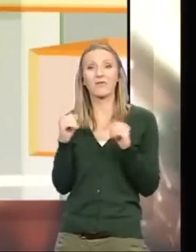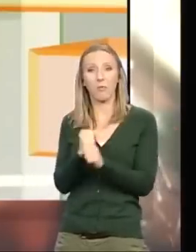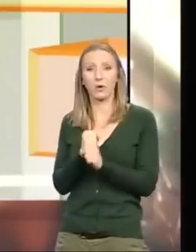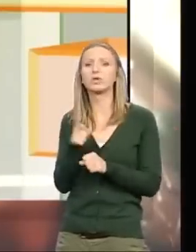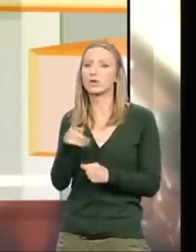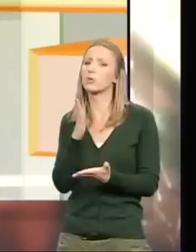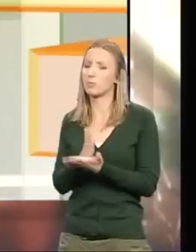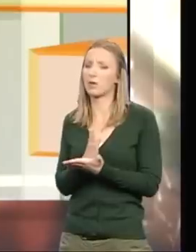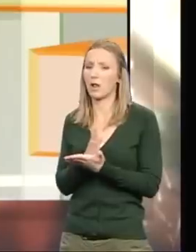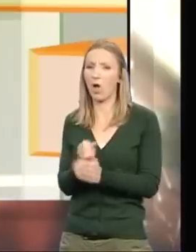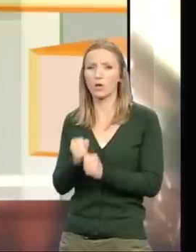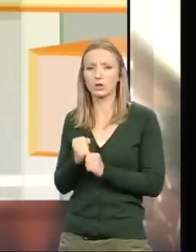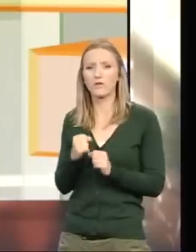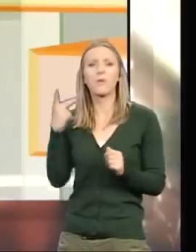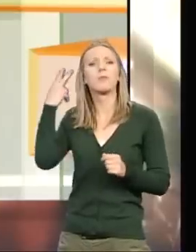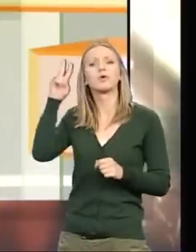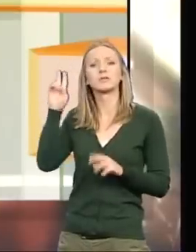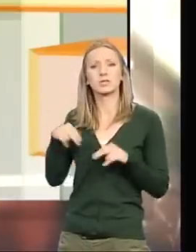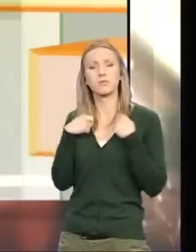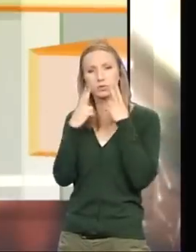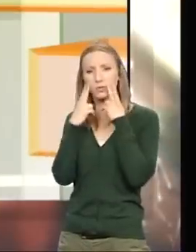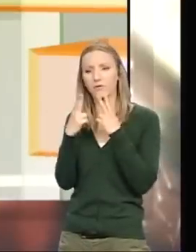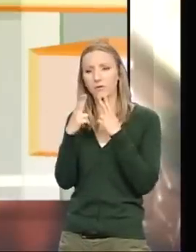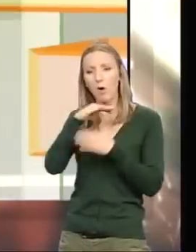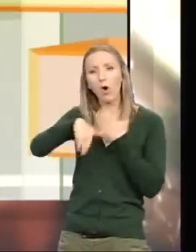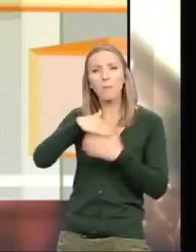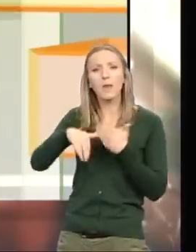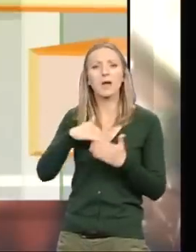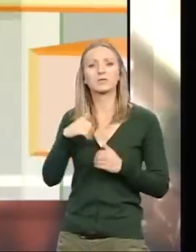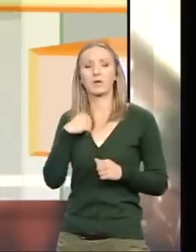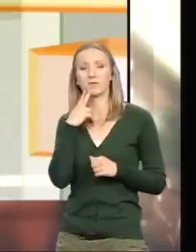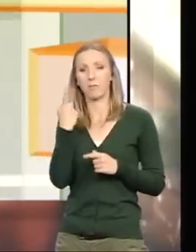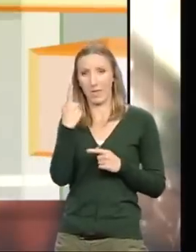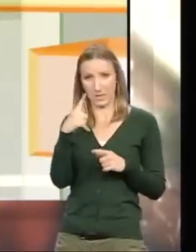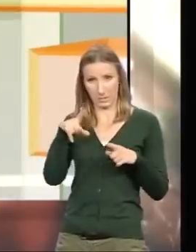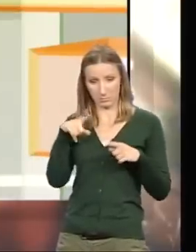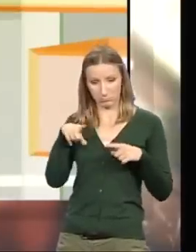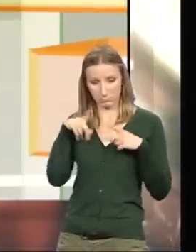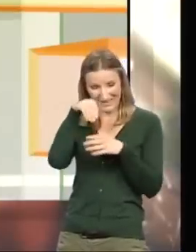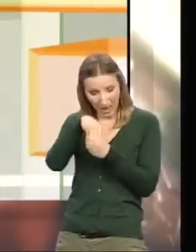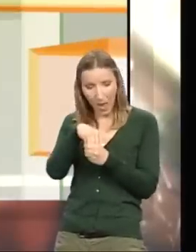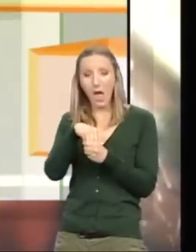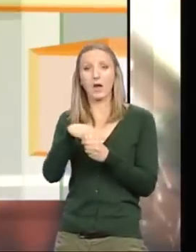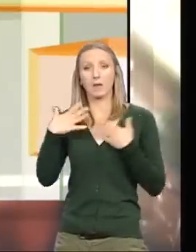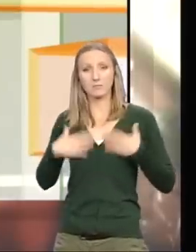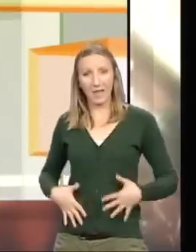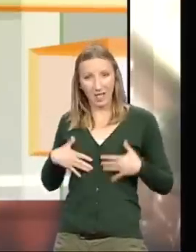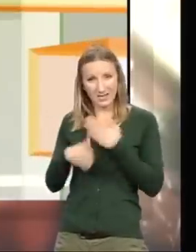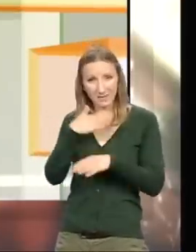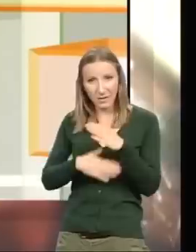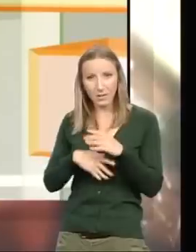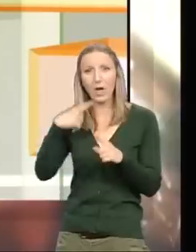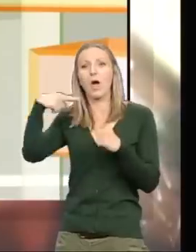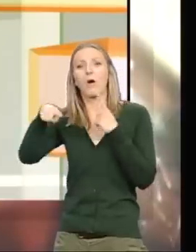održivo. Mi smo imali prilike u jednostranstvu recimo da vidimo kombinaciju gde u jednom stanu žive osobe sa telesnim invaliditetom, a da se